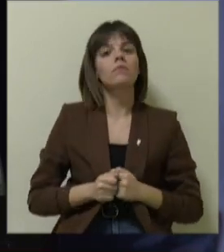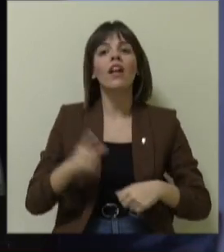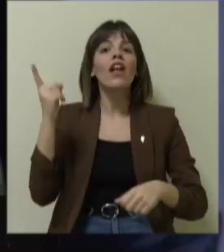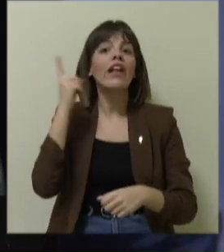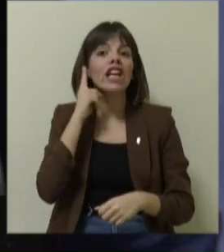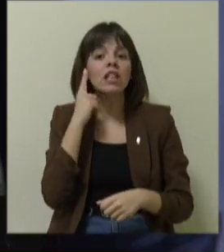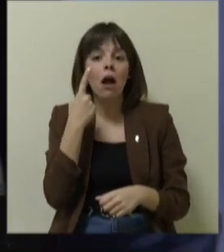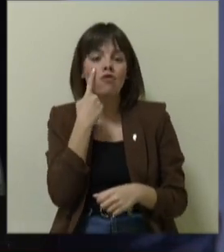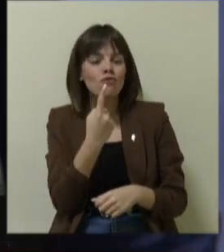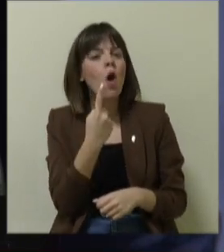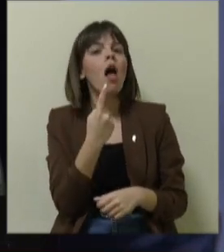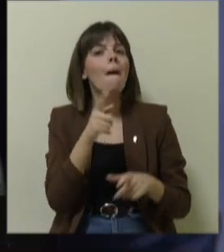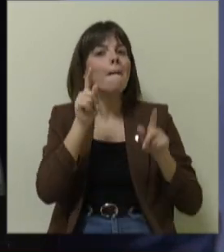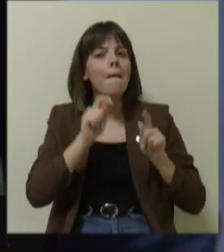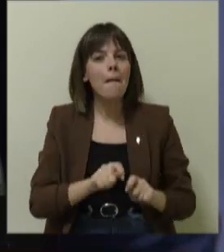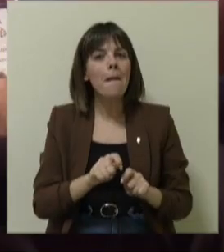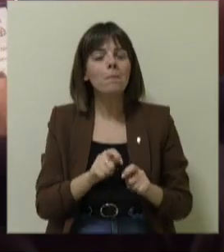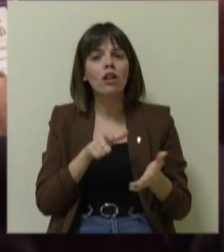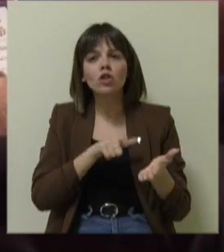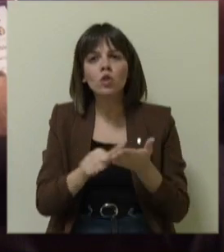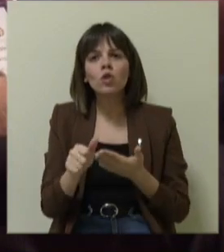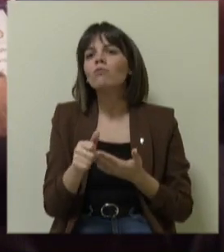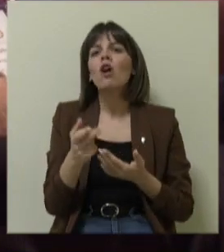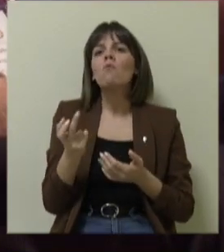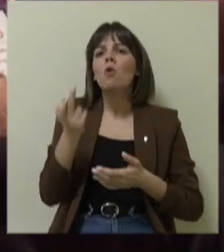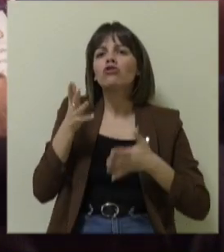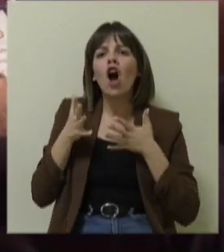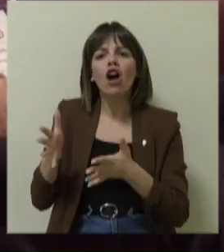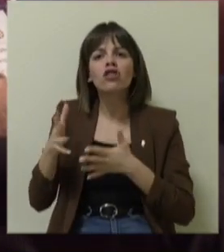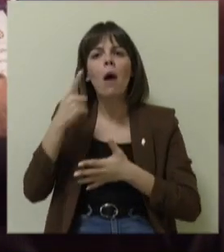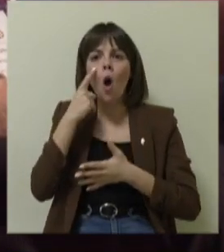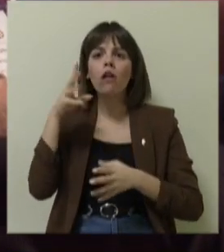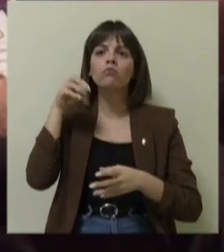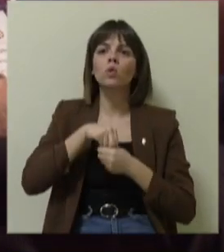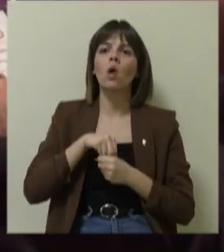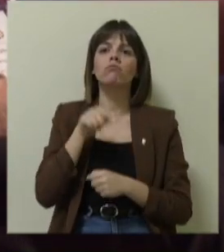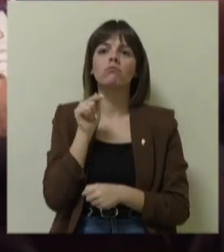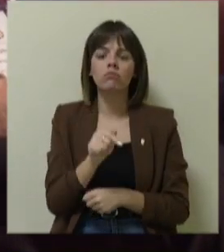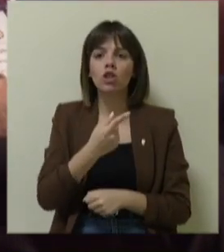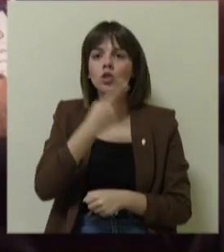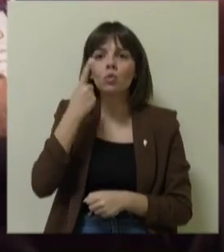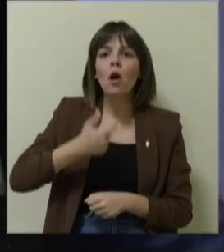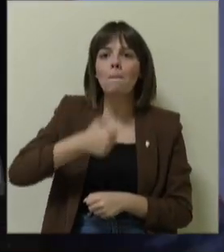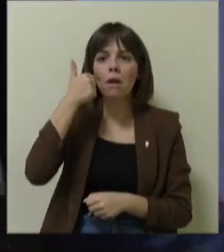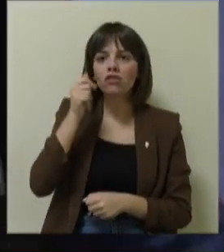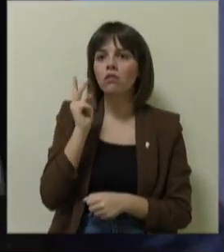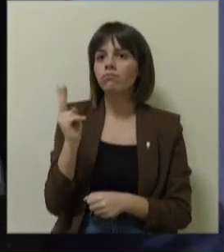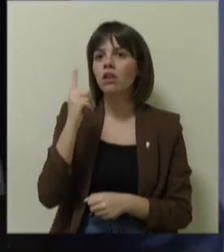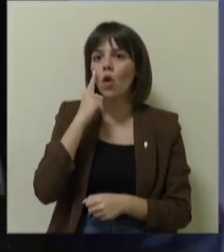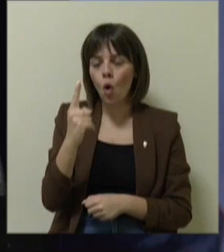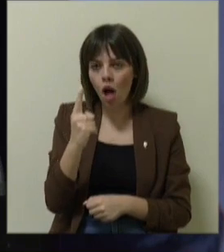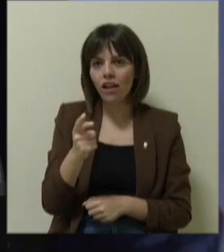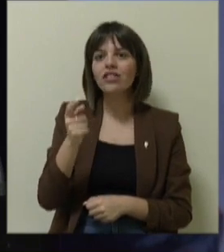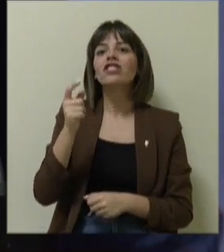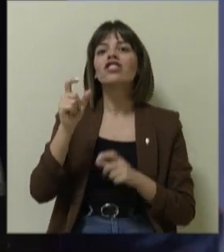İtibar gerekçesine sığınılarak yapılan tüm gereksiz harcamalara son vereceğiz. Cumhurbaşkanlığını Çankaya